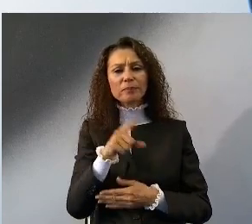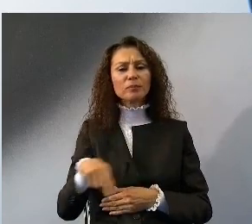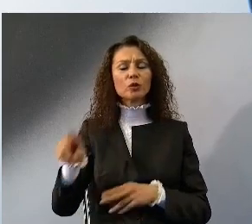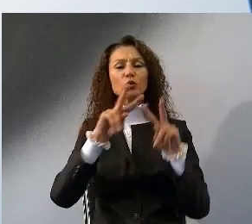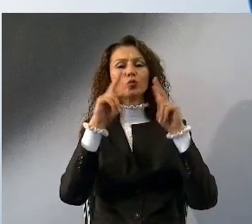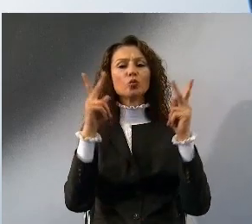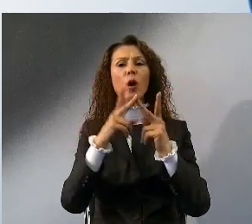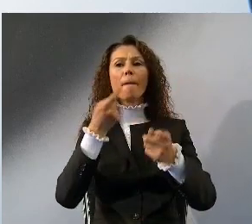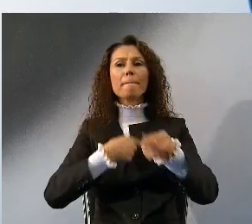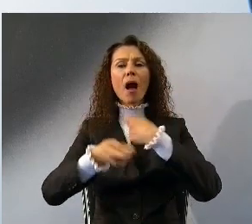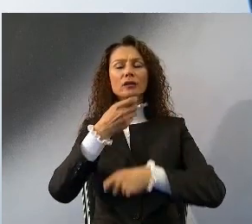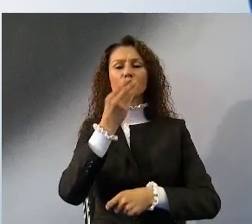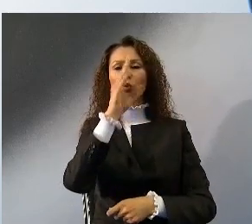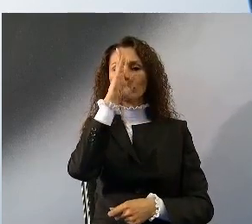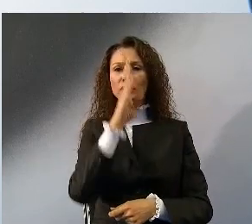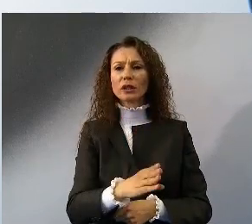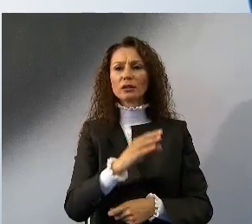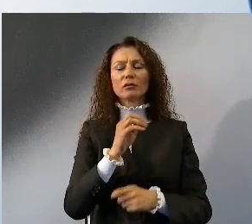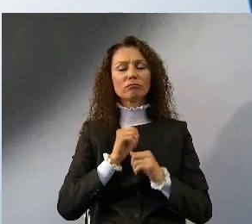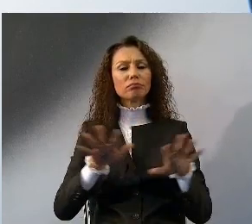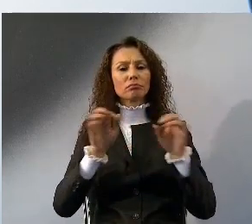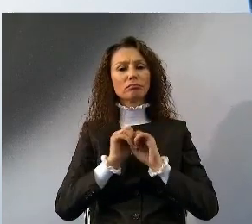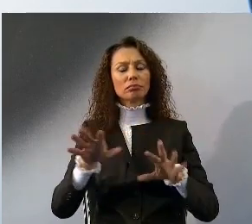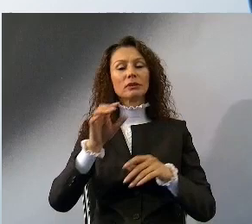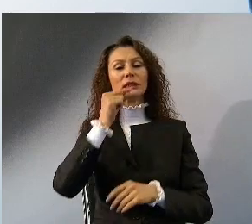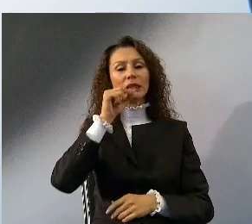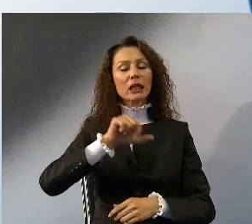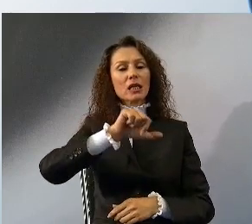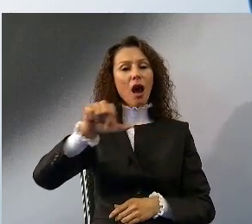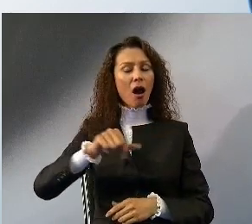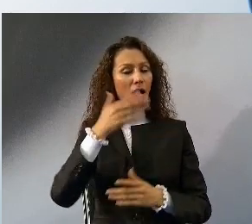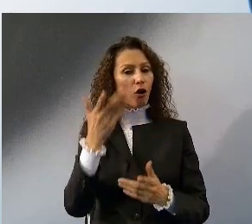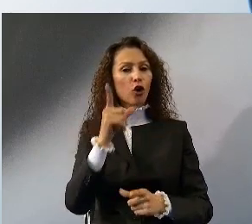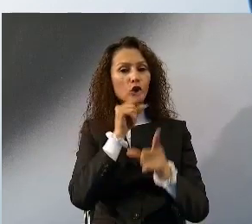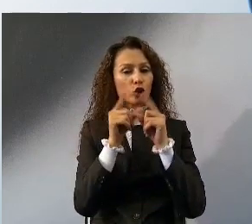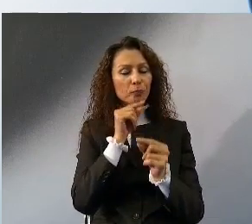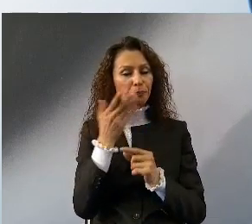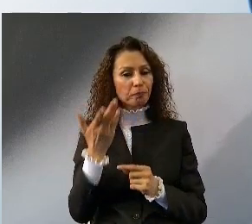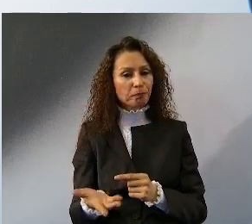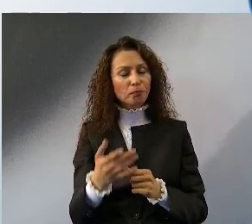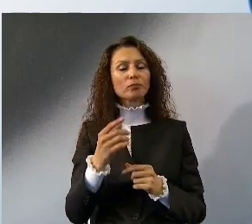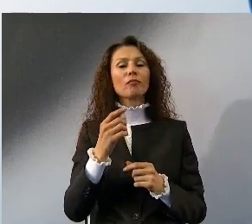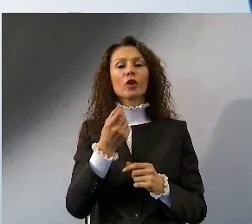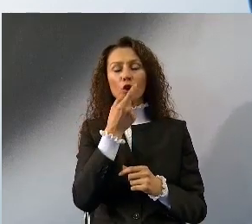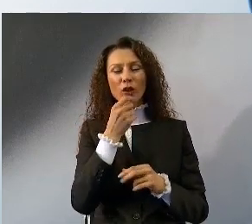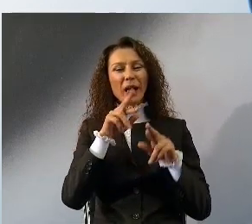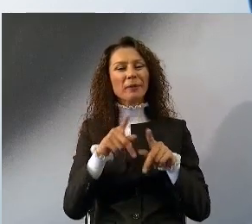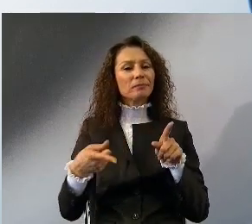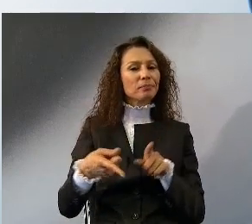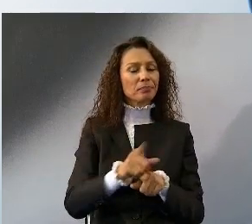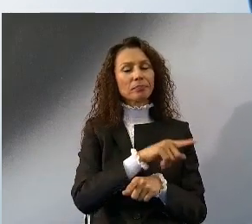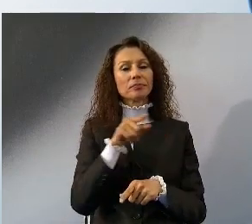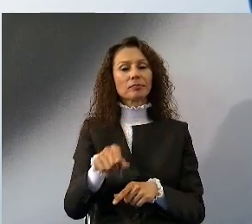dünya piyasasında çok ciddi aranan ürünler. Zeytinyağı, üzüm, baklagiller, gluteni düşük,